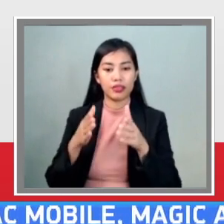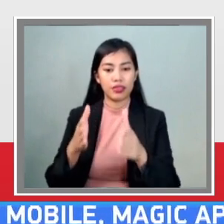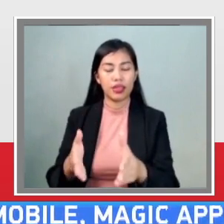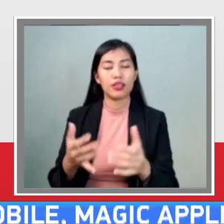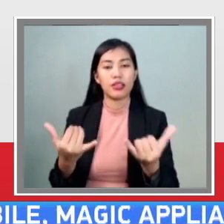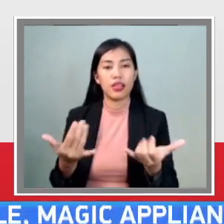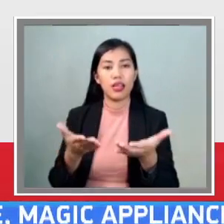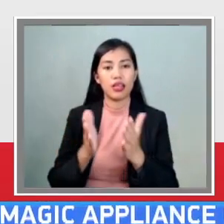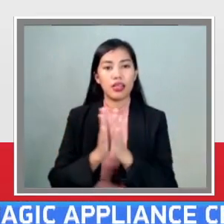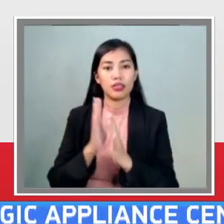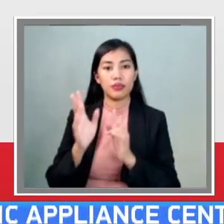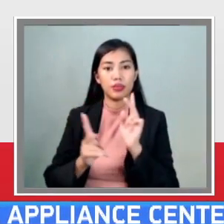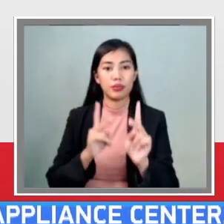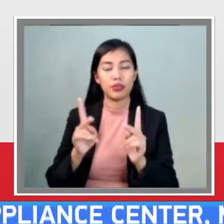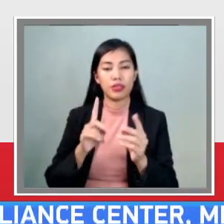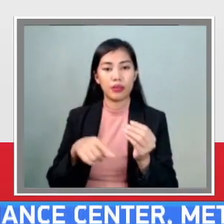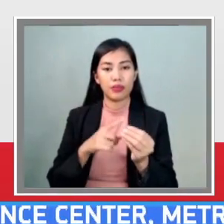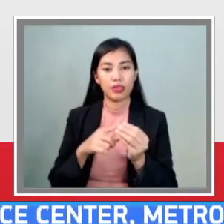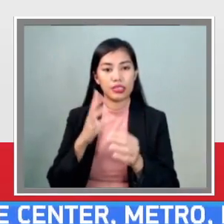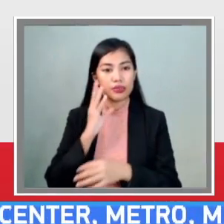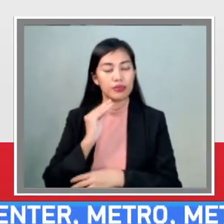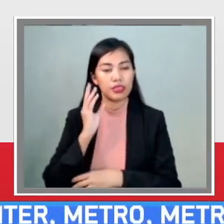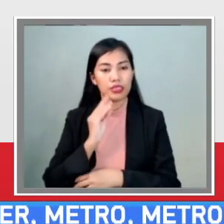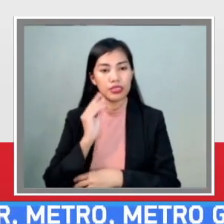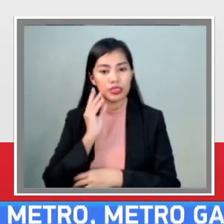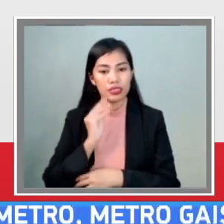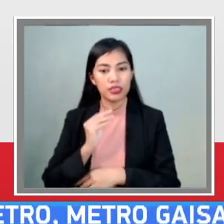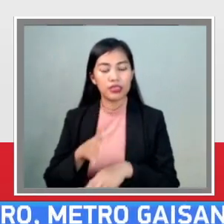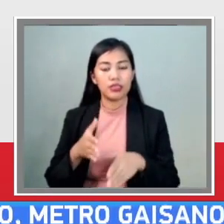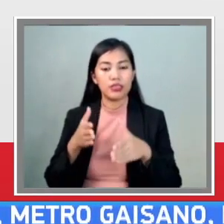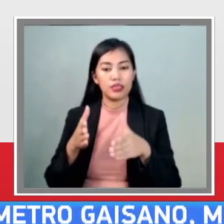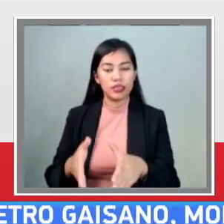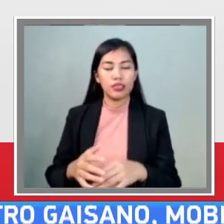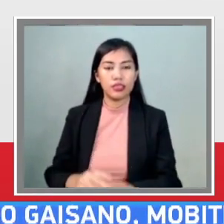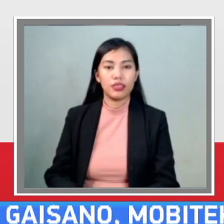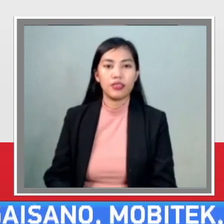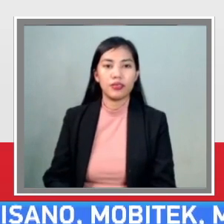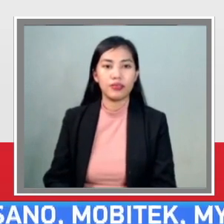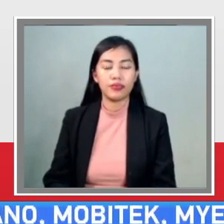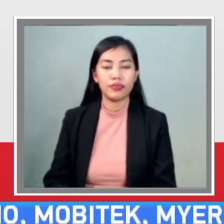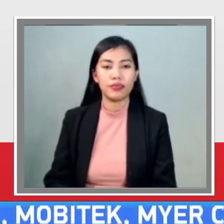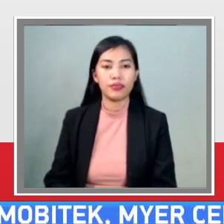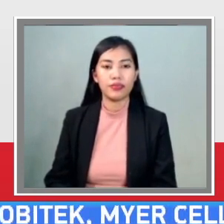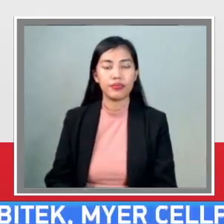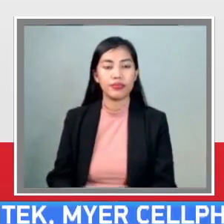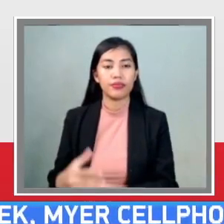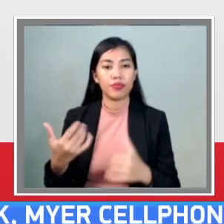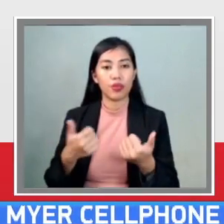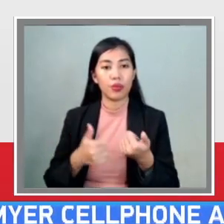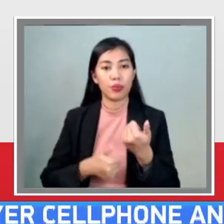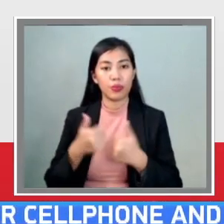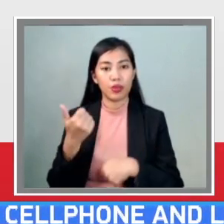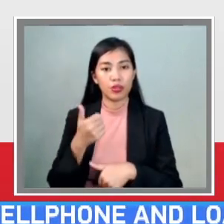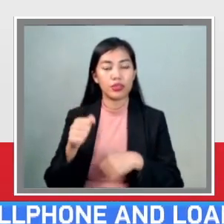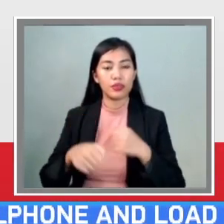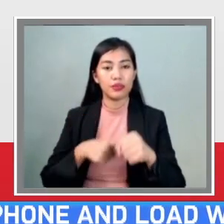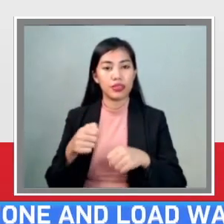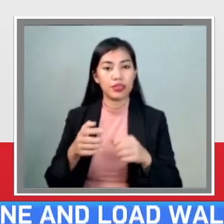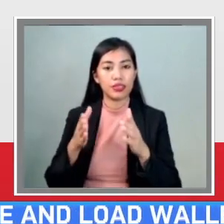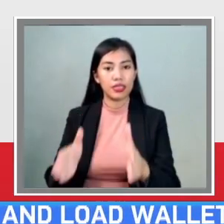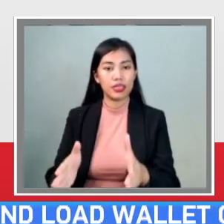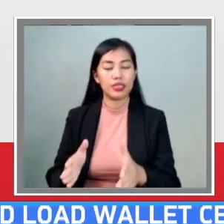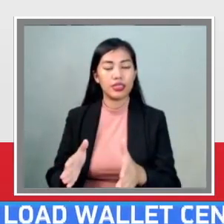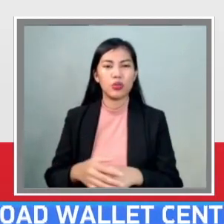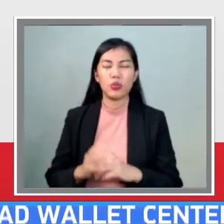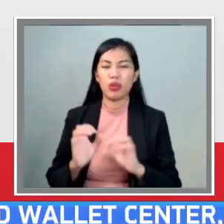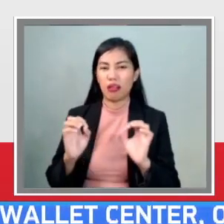kanilang karanasan sa pagdaan sa bike lanes. At para po kay William Fan, karamihan sa bike lane ay hindi na me-maintain.